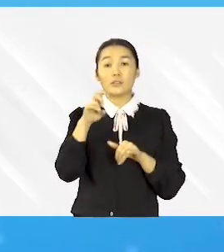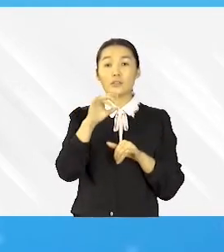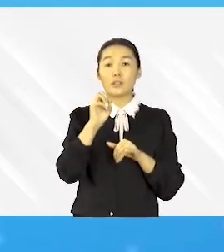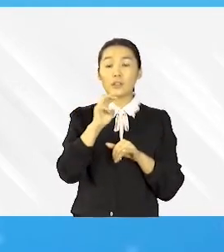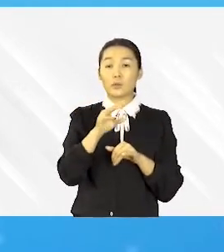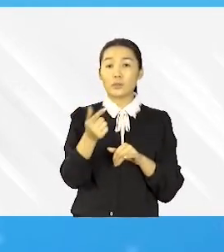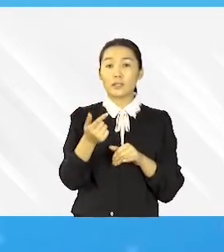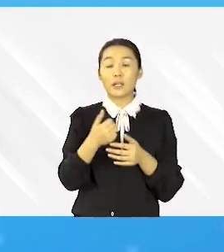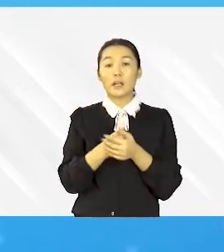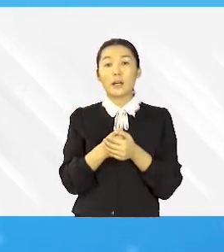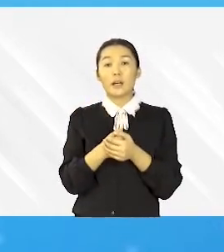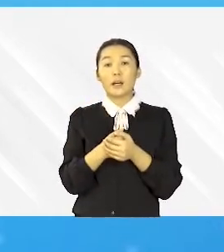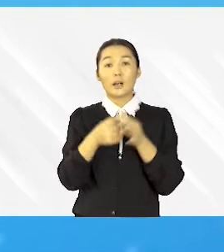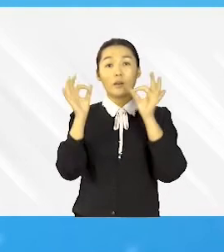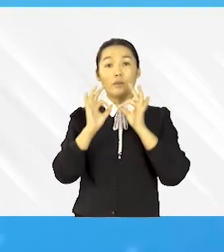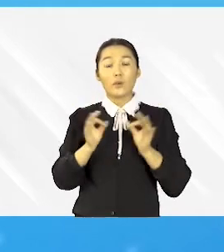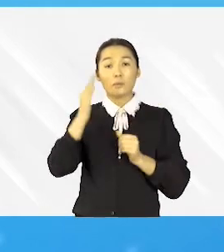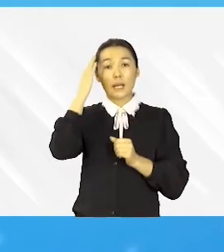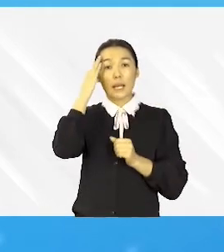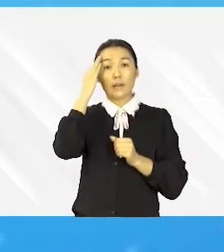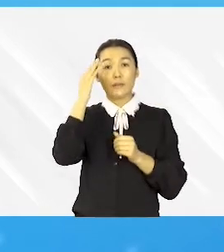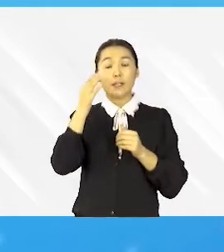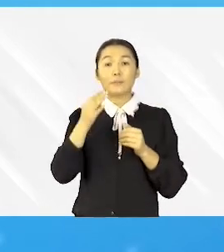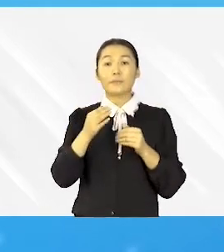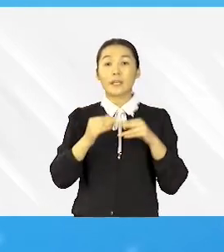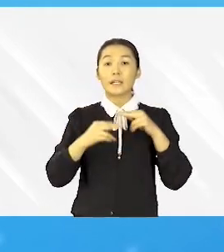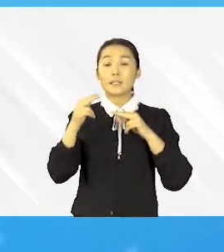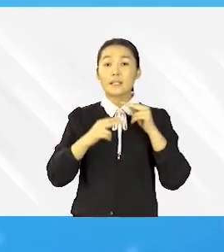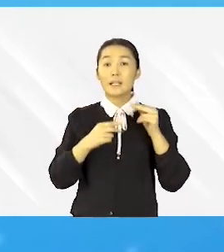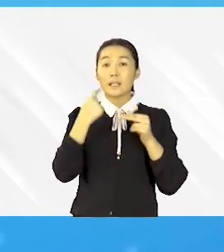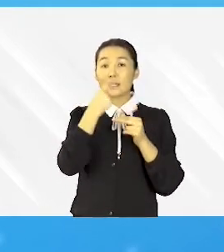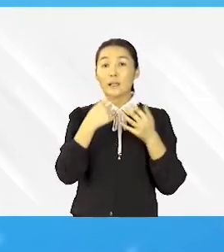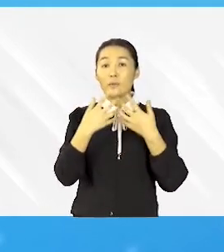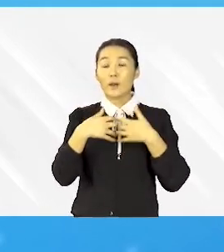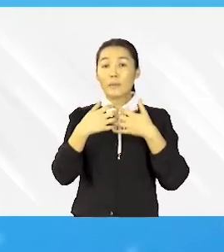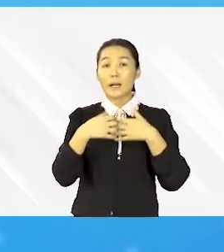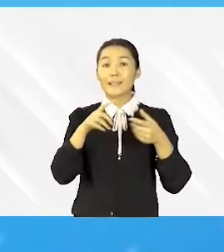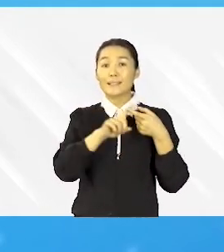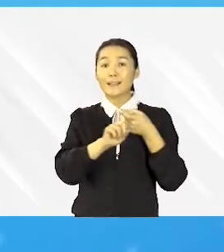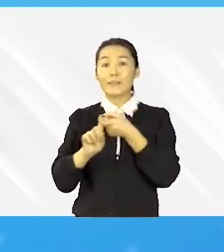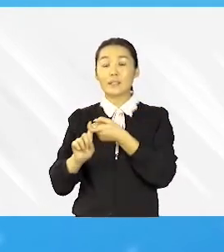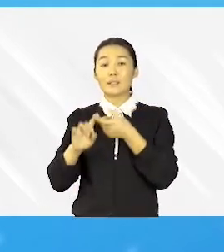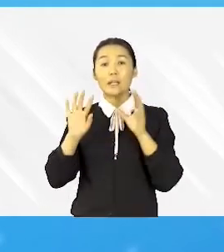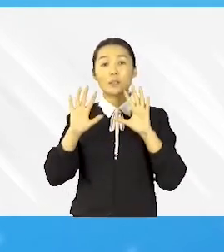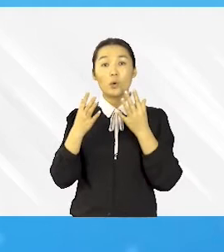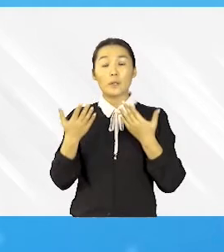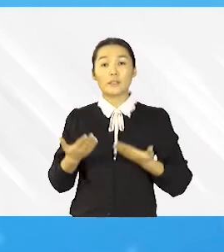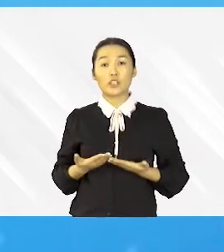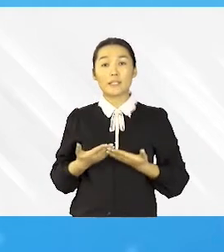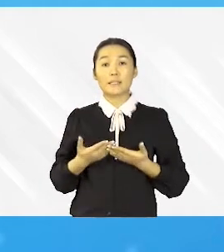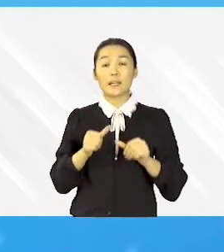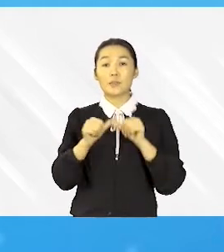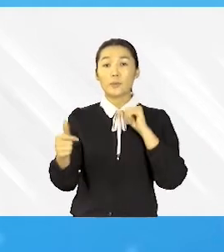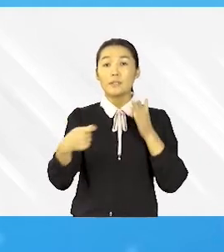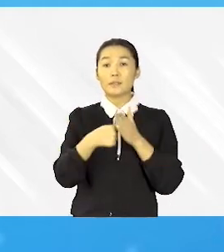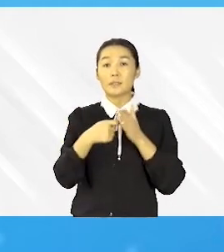В любом случае, форма головы и строение ротового аппарата зависят от образа жизни и особенностей питания каждого